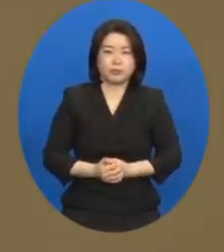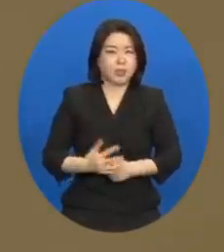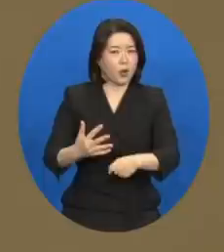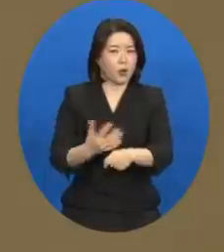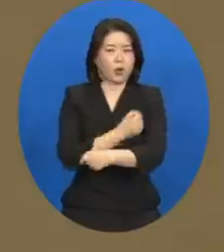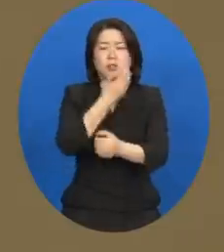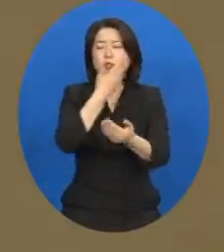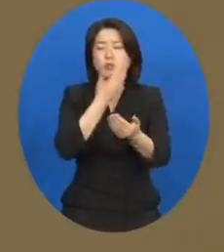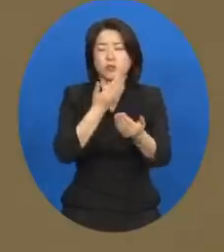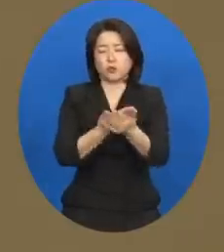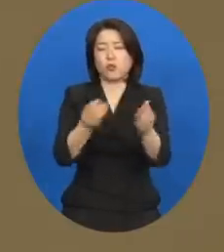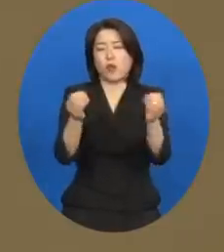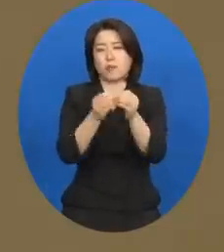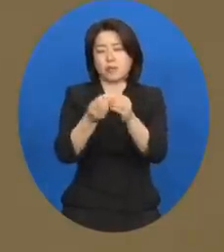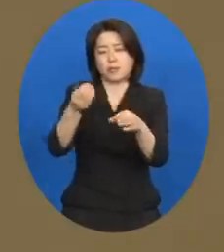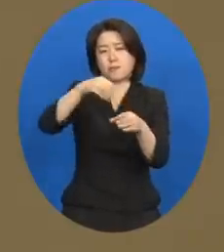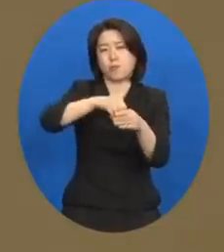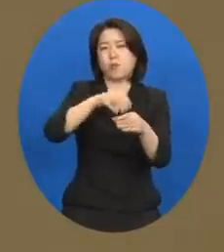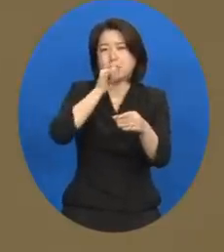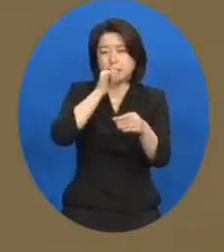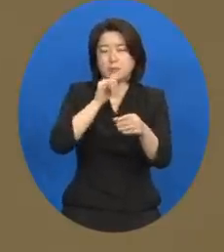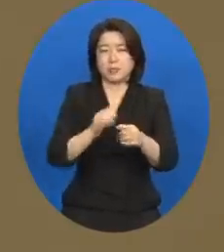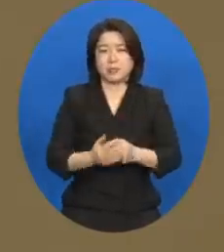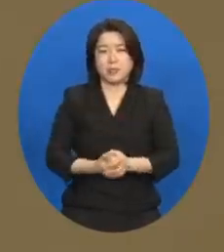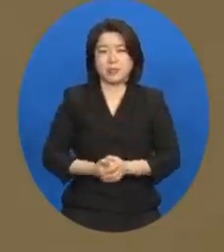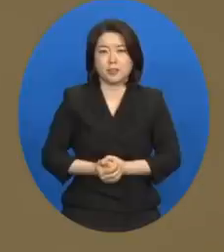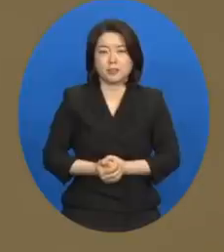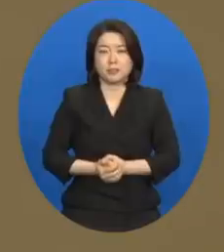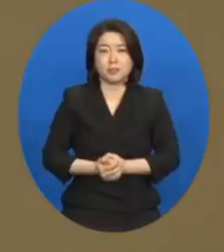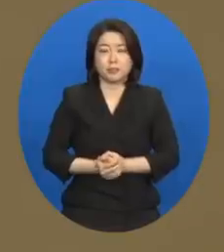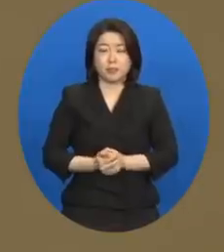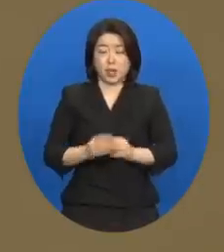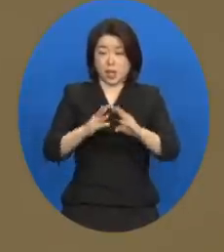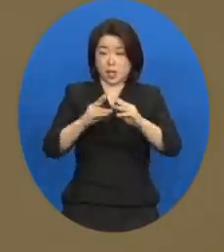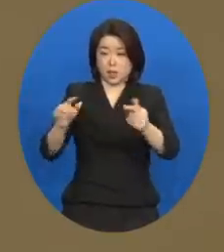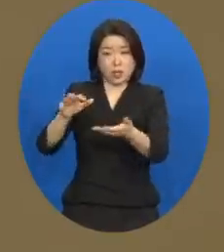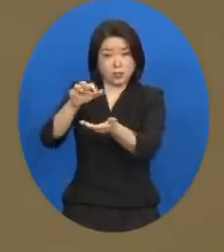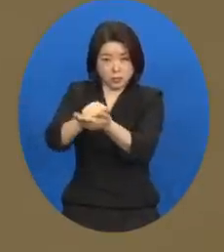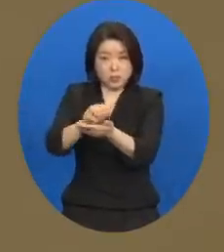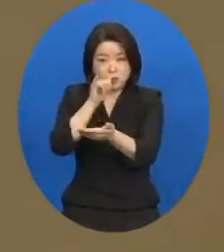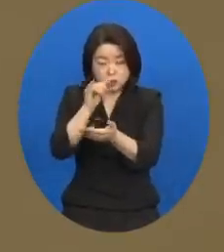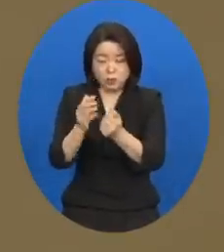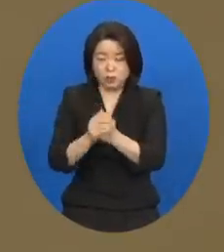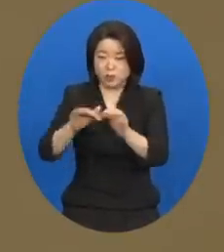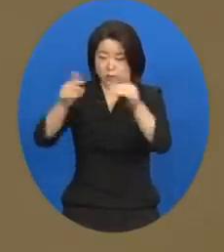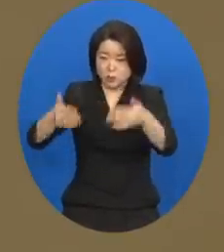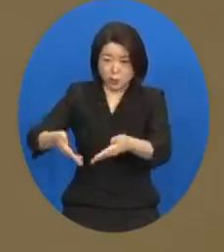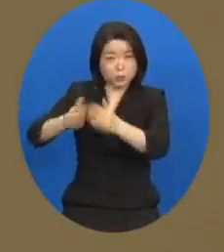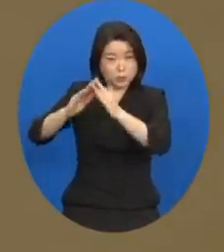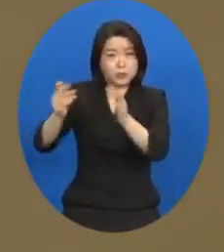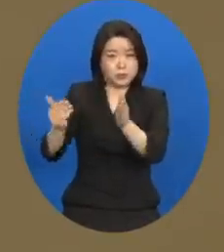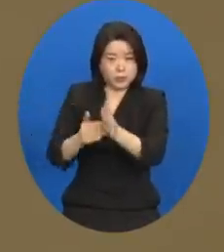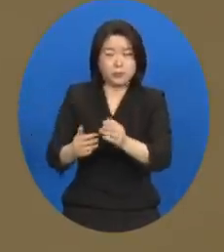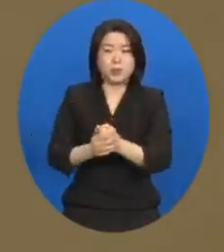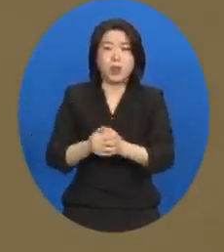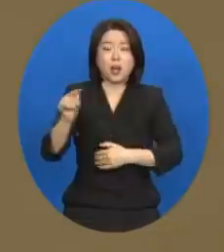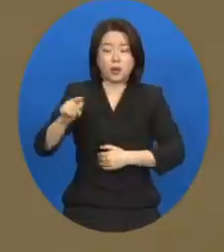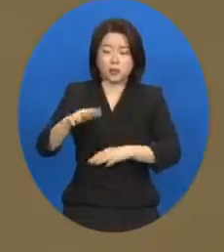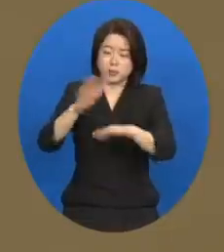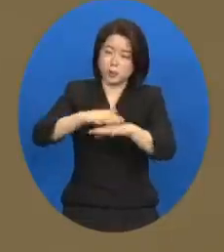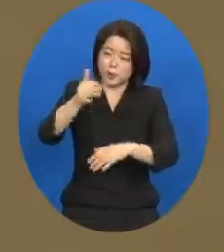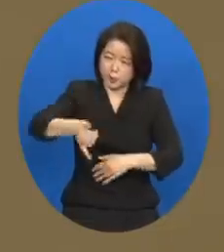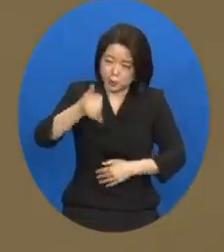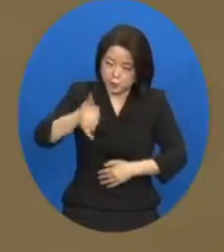굉장히 중요한 메시지가 담겨 있는 겁니다. 땅을 차지했습니다. 성읍도 지었어요. 거기서 농사도